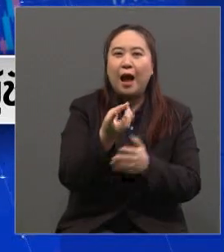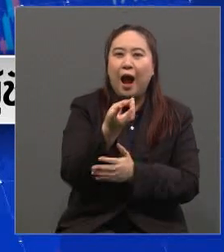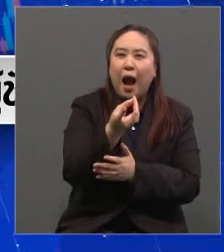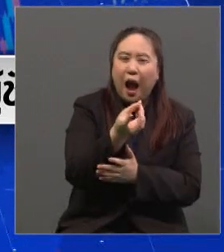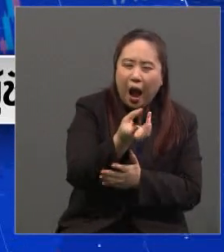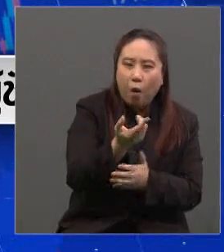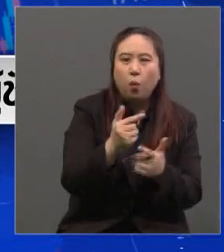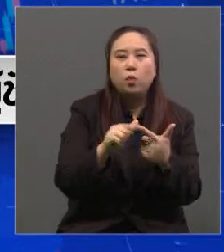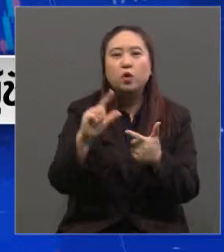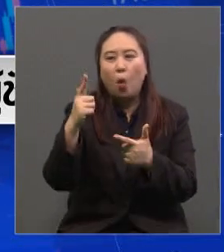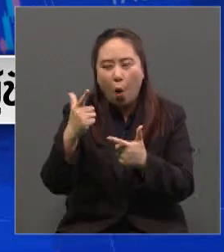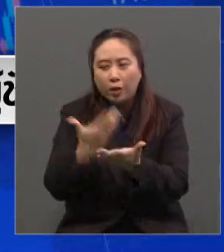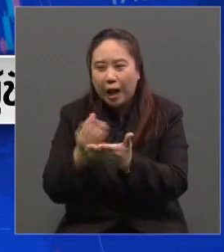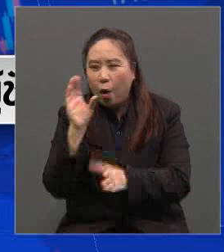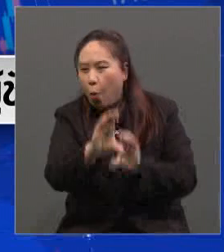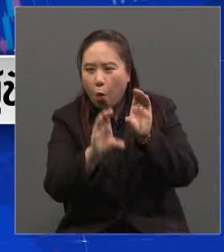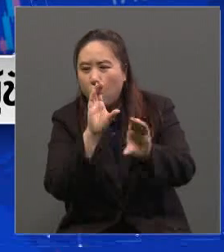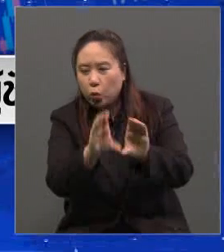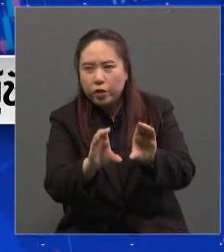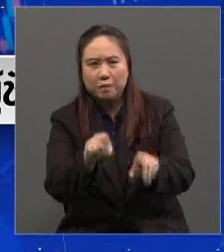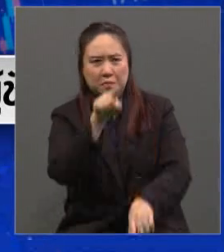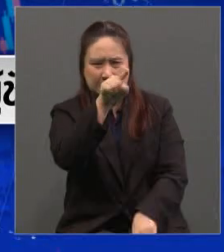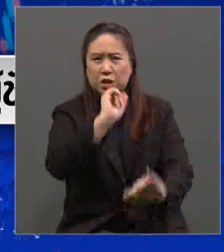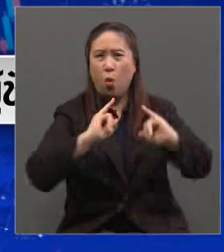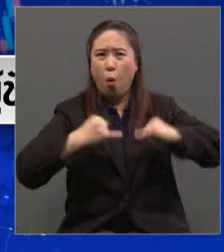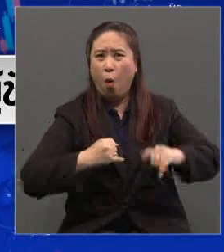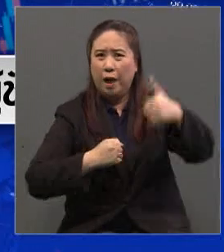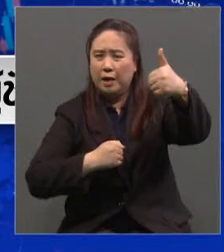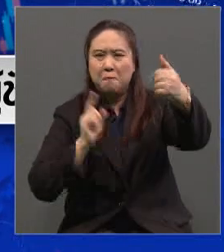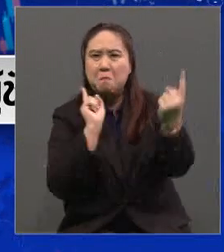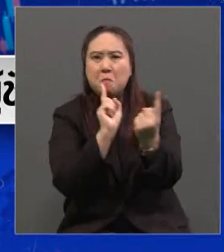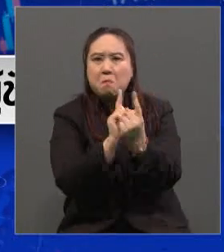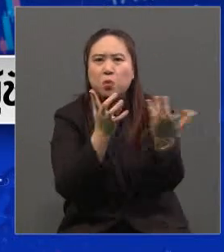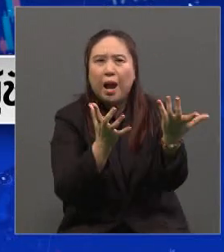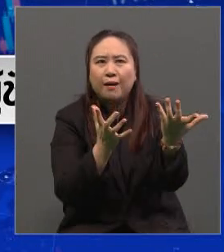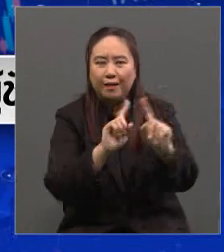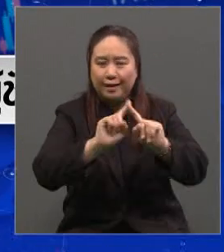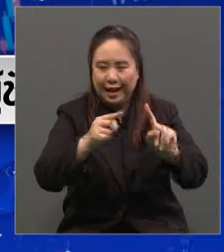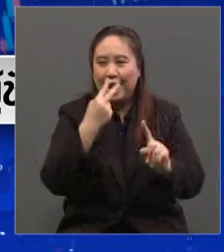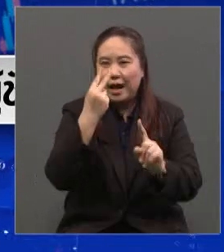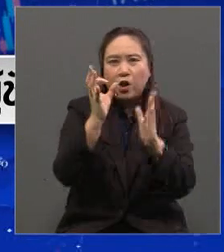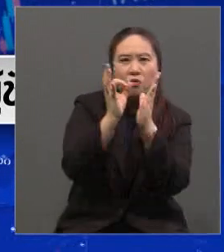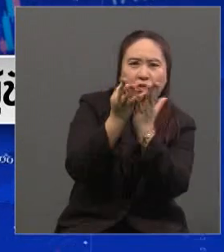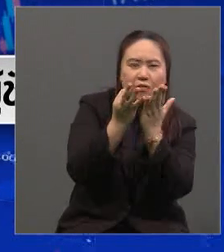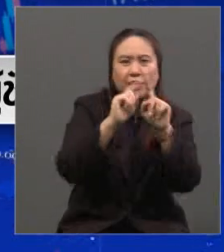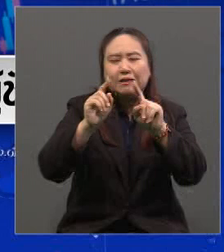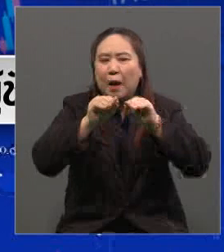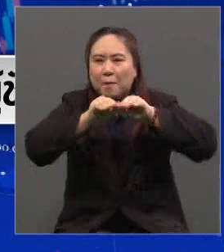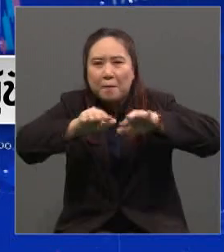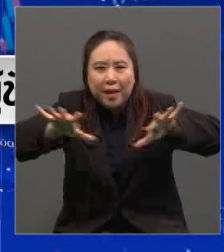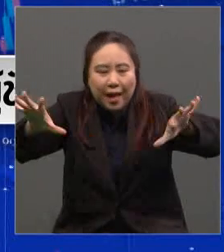เรายังไม่รู้จักเขาเลยตัวตนของเขาจะด้วยซ้ำแต่ว่าเขามักจะมีการโฆษณาผ่านสื่อออนไลน์แล้วก็ไปลงทุนแล้วก็